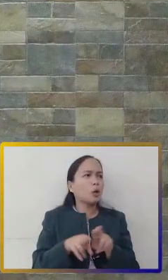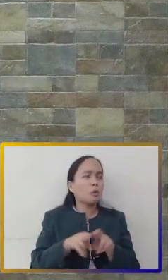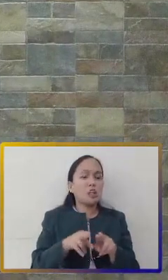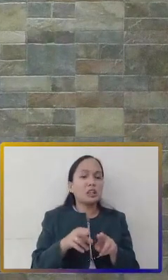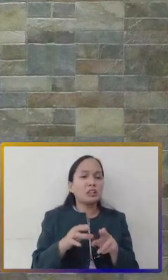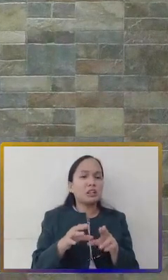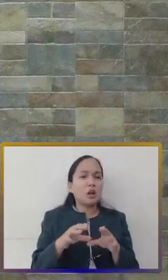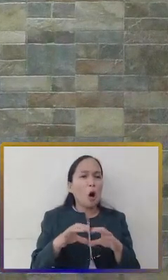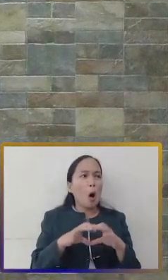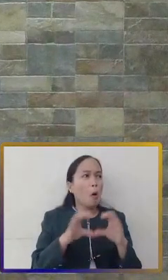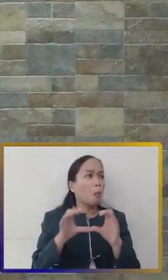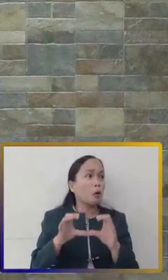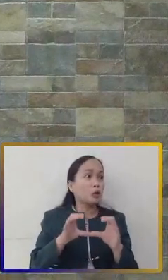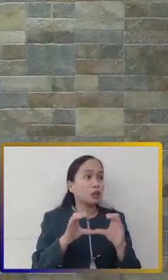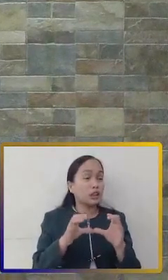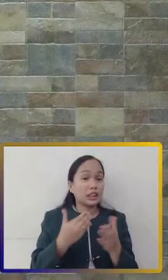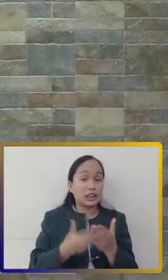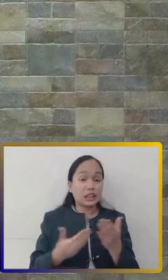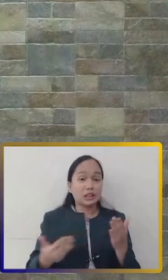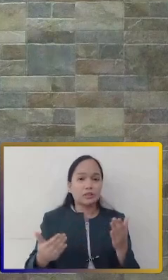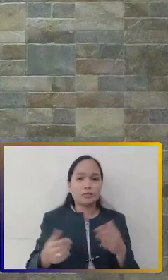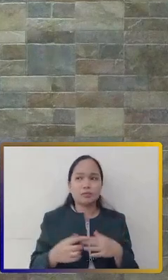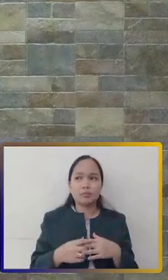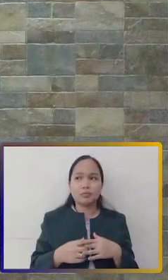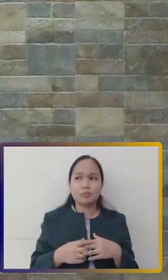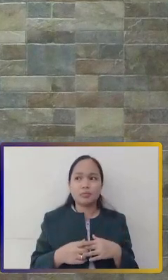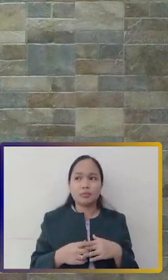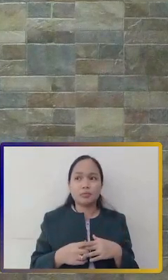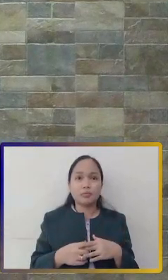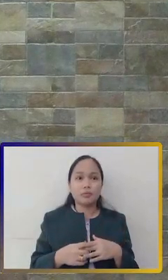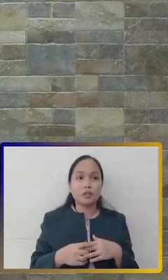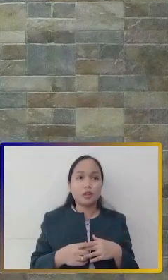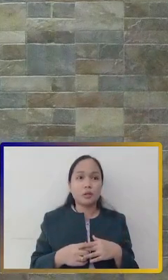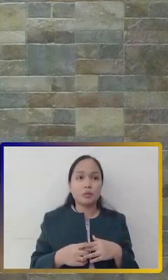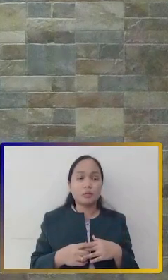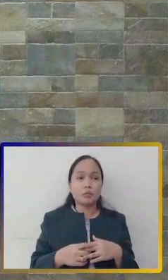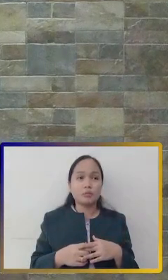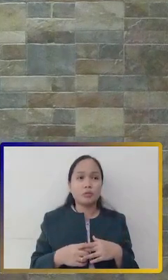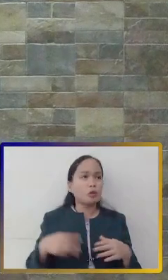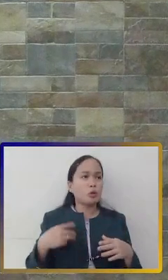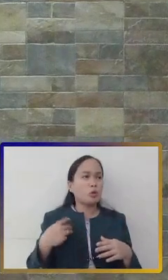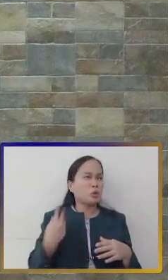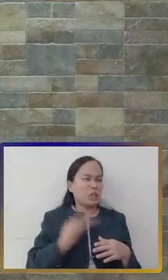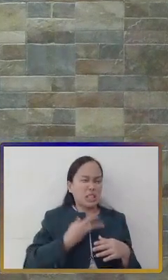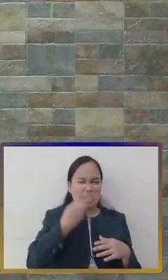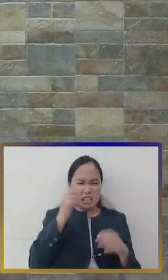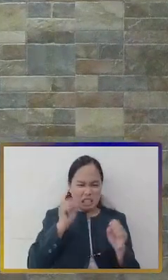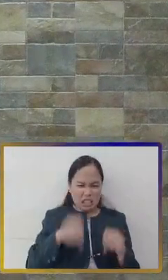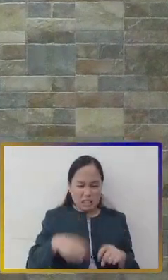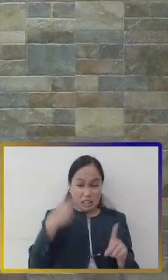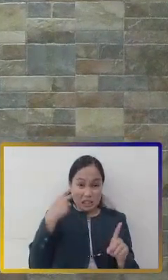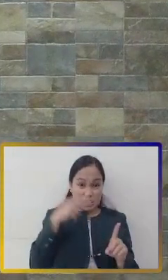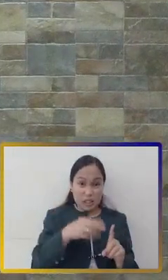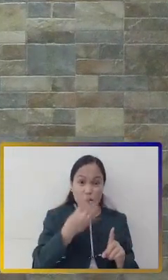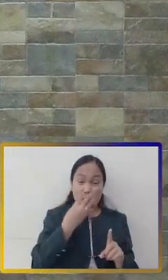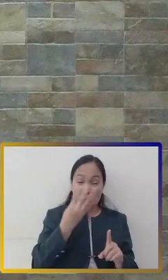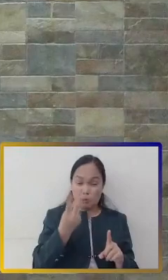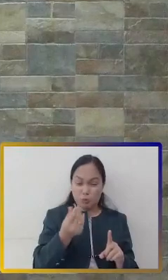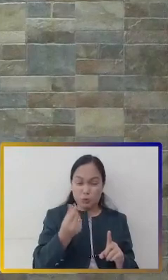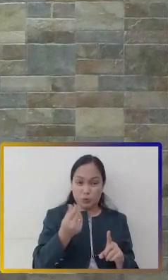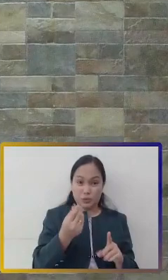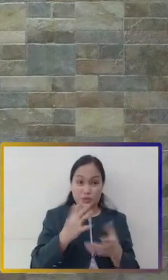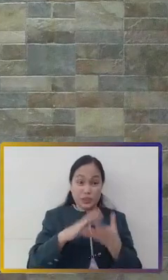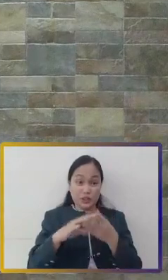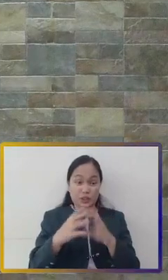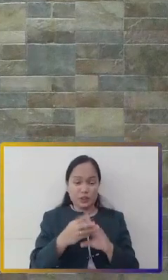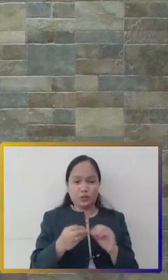Noel, nabanggit niya ito sa akin, sabi niya, bihira ka na makakita ngayon. Nag-uusap tayo sa harap, nag-uusap po kami, nagkikwentuhan kami